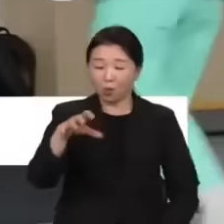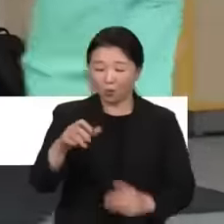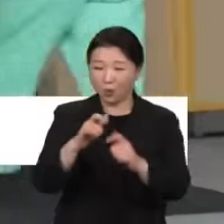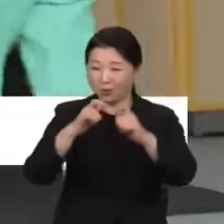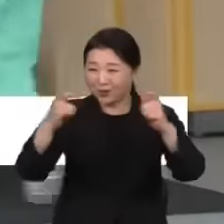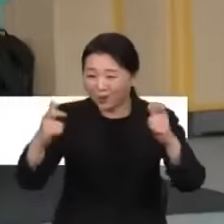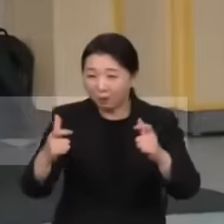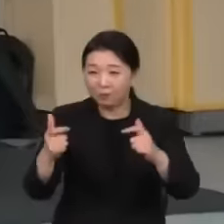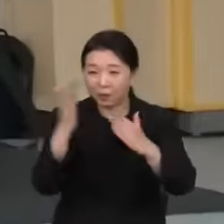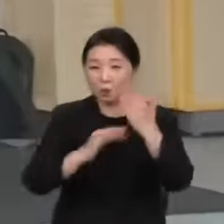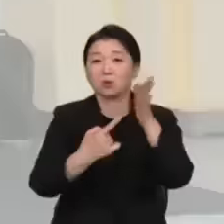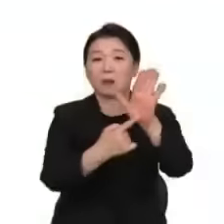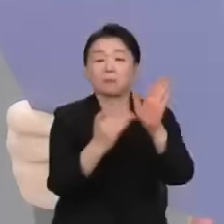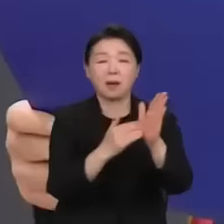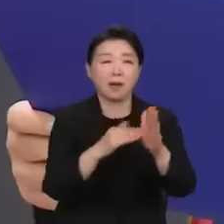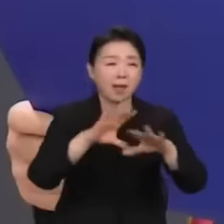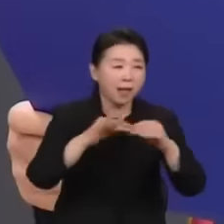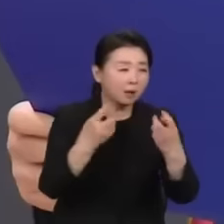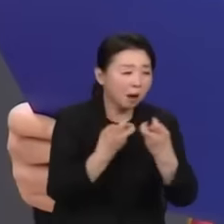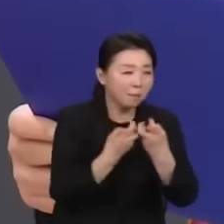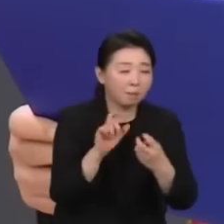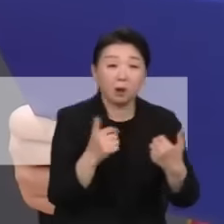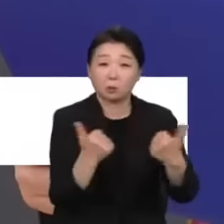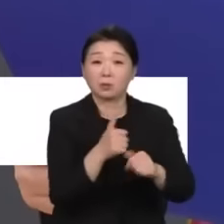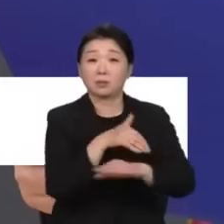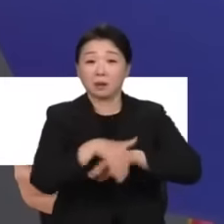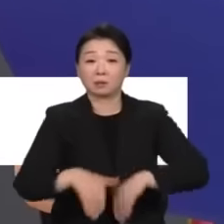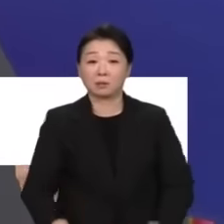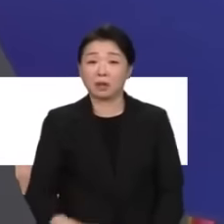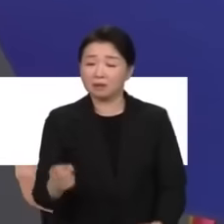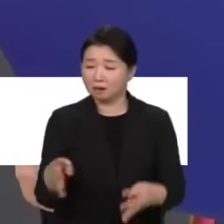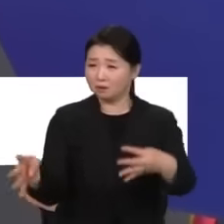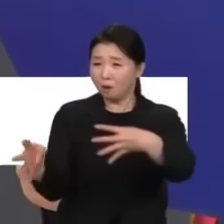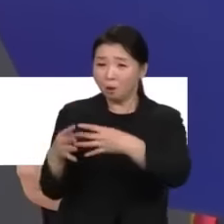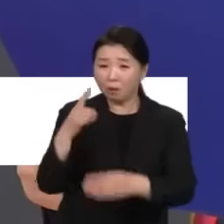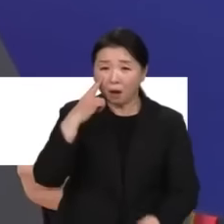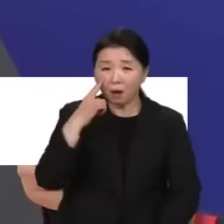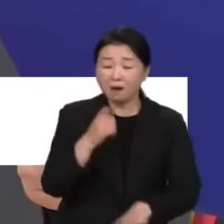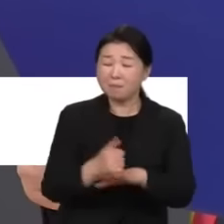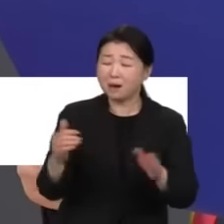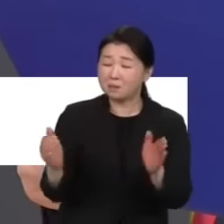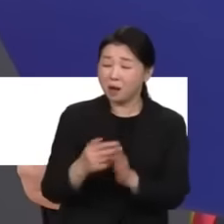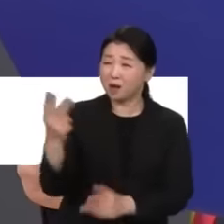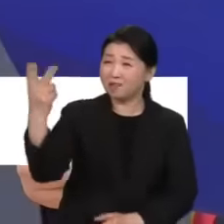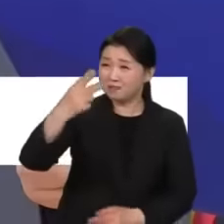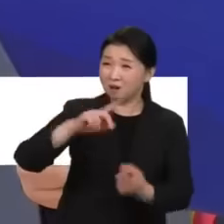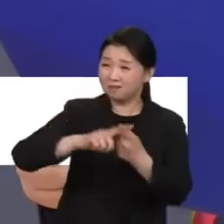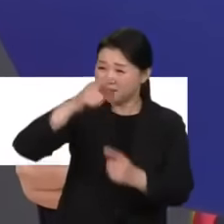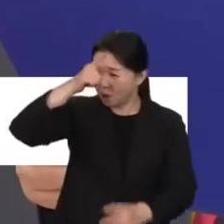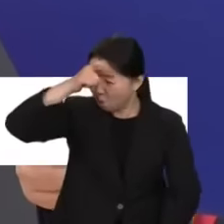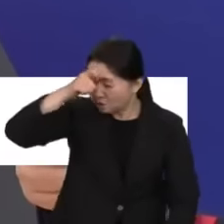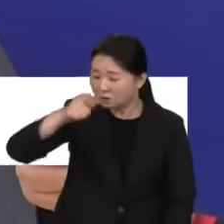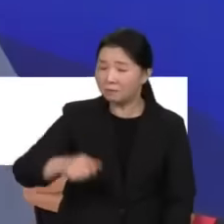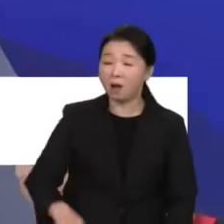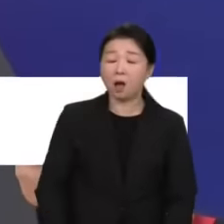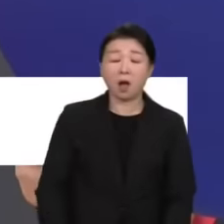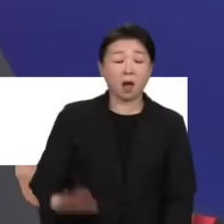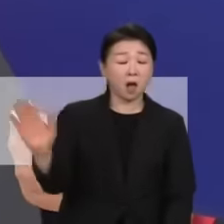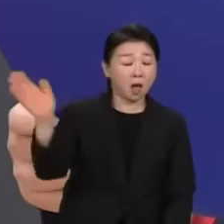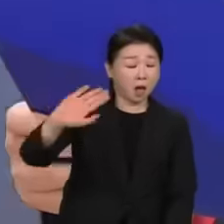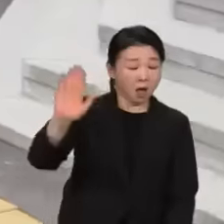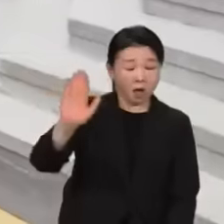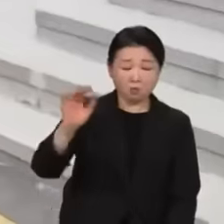발표하자 대응책을 논의하는 겁니다. 다시 협의를 하자는데 그거를 끝까지 2천을 미는 거는 절대로 굴복하는 일은